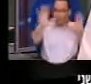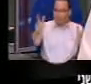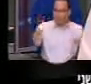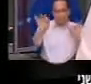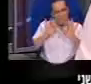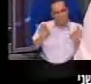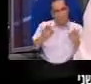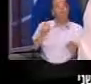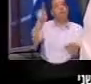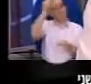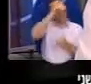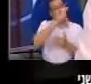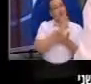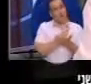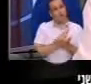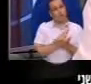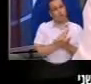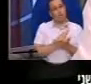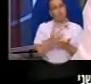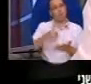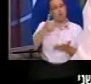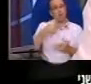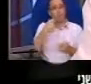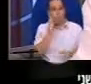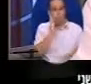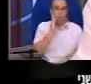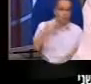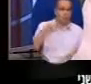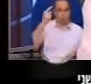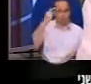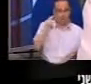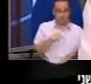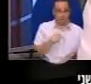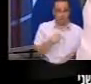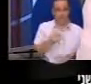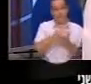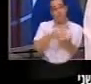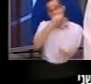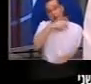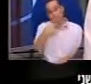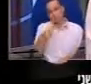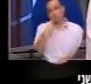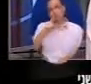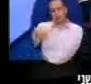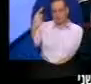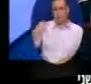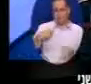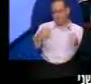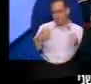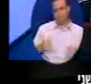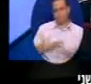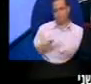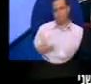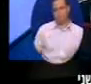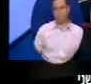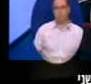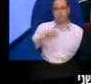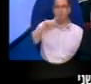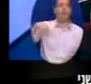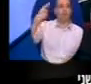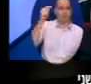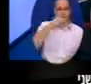וחלק מהקמפוסים, מהנהלת האוניברסיטה אמרו, וואו, לא חשבנו על זה. אחרים אמרו לנו, שנה הבאה אנחנו עושים את זה. שנה הבאה